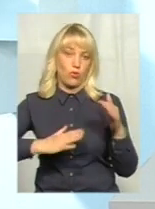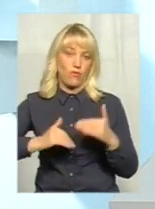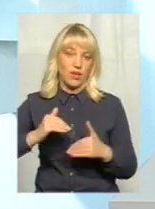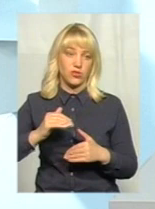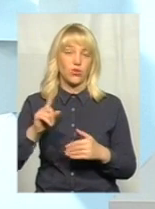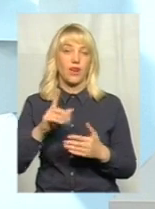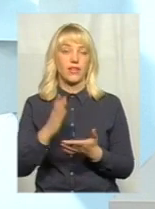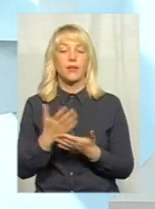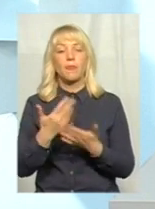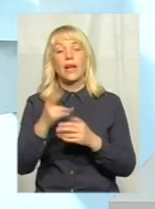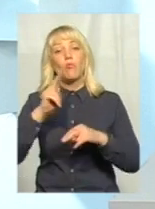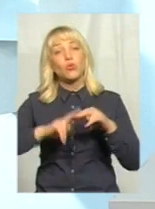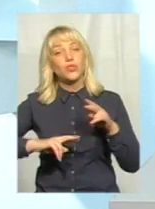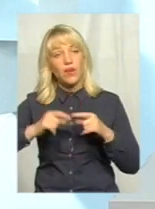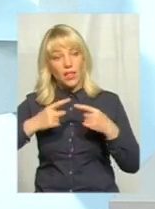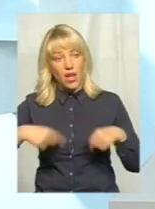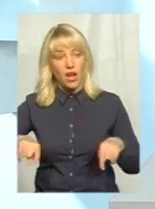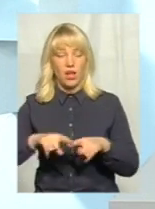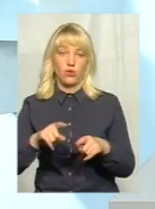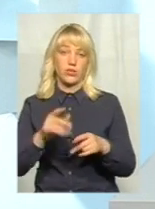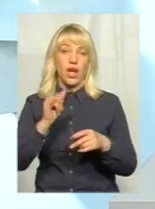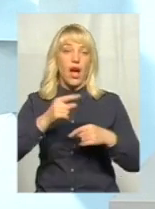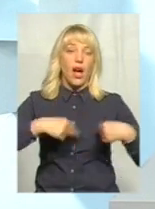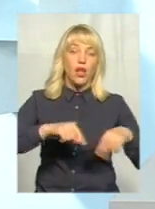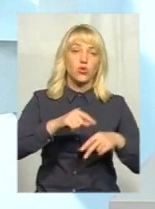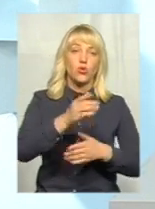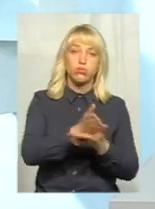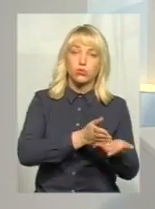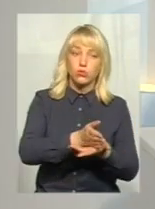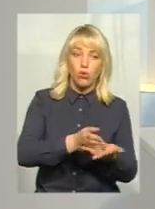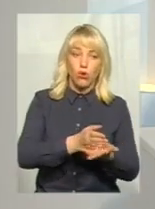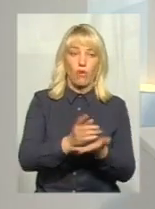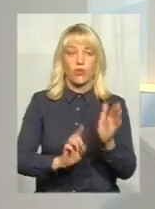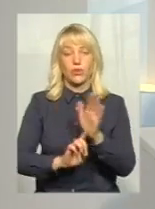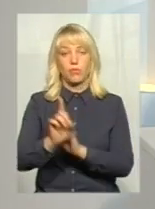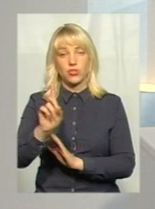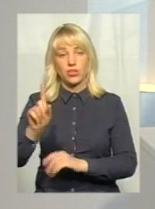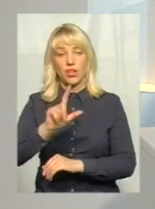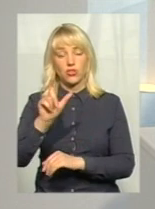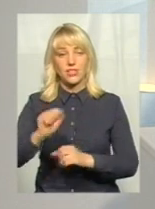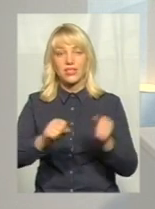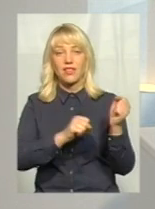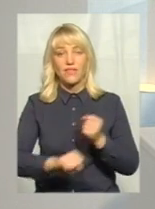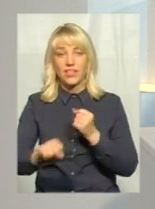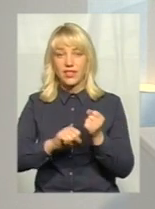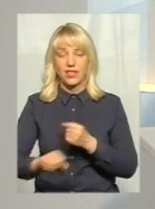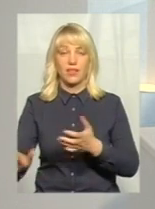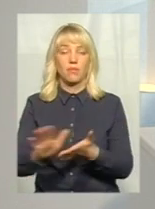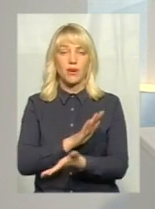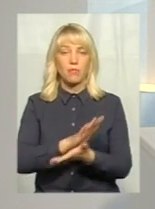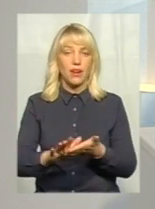ну, будівельна галузь, само собою, галузь обслуговування. Починаючи от двірники,